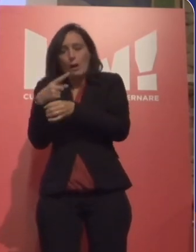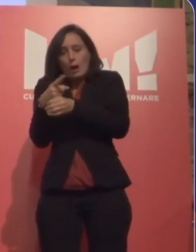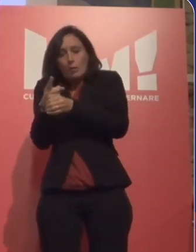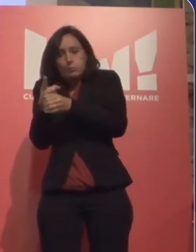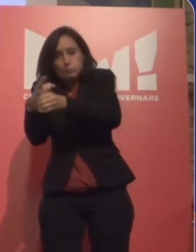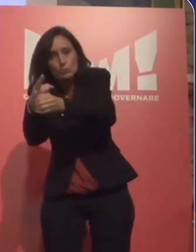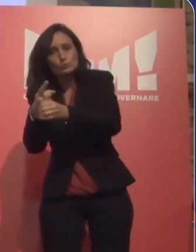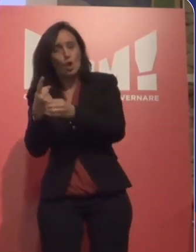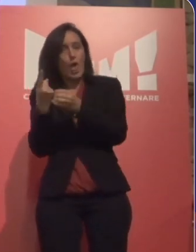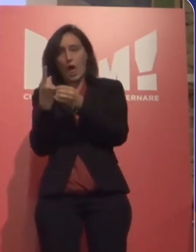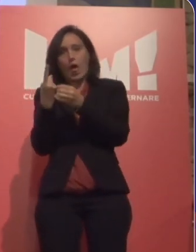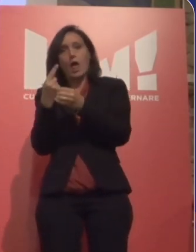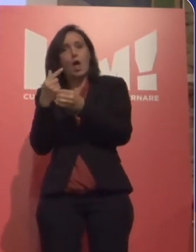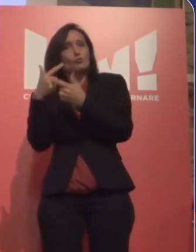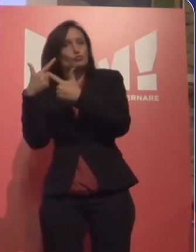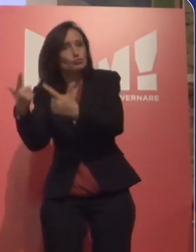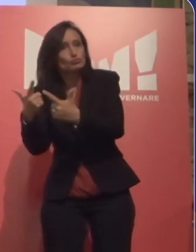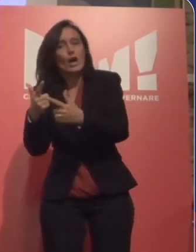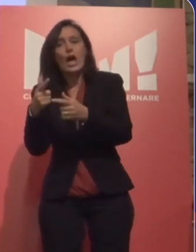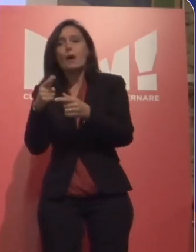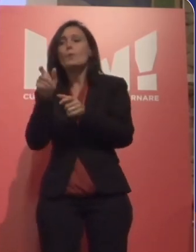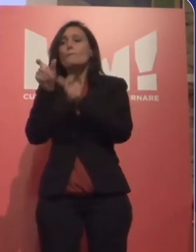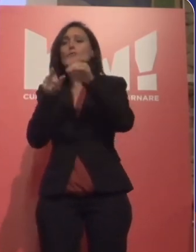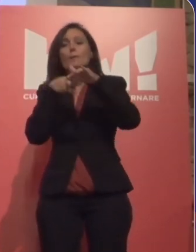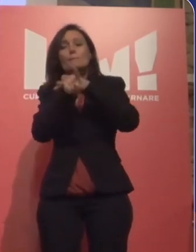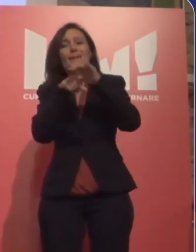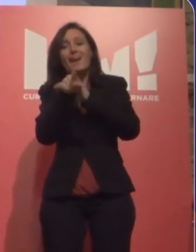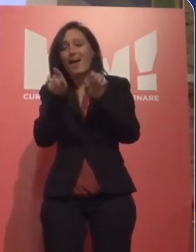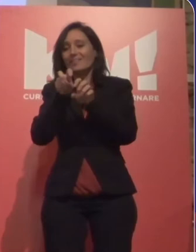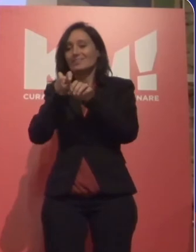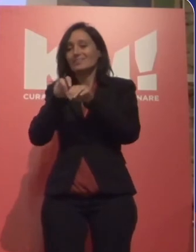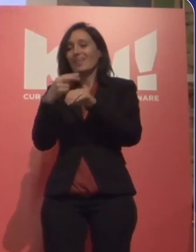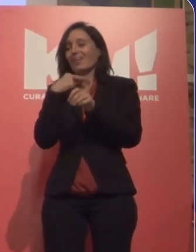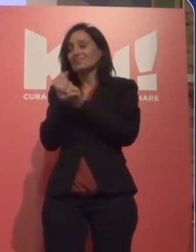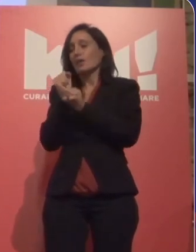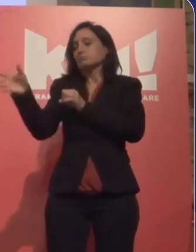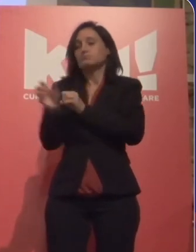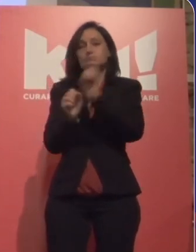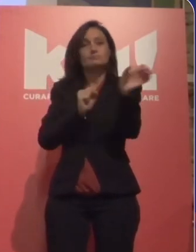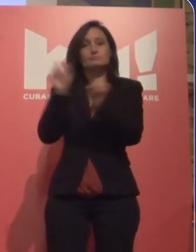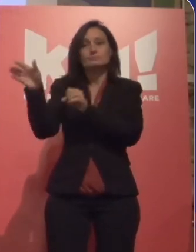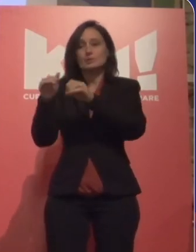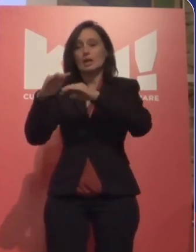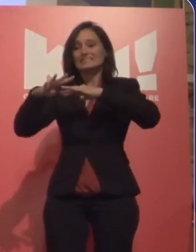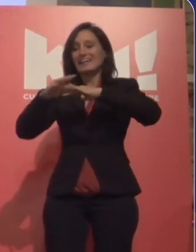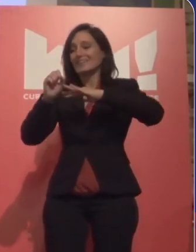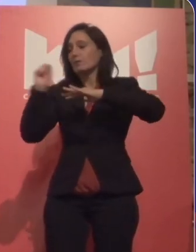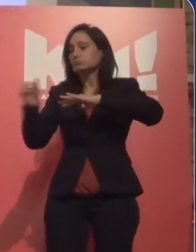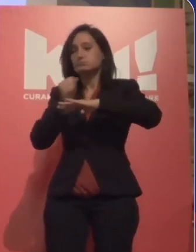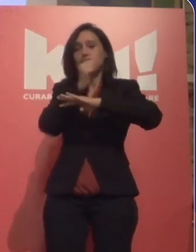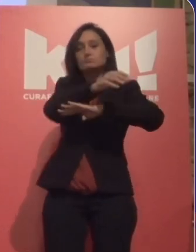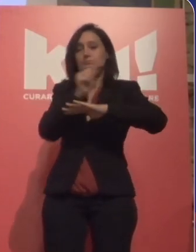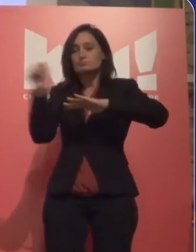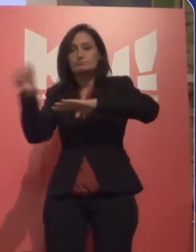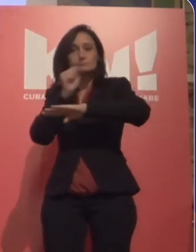materialmente quasi a mare ma è un modo per dire prima